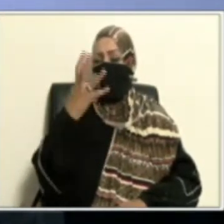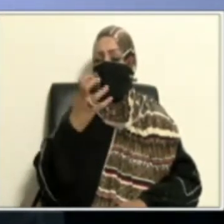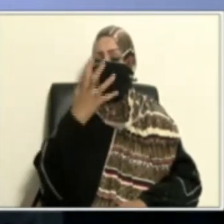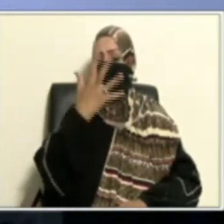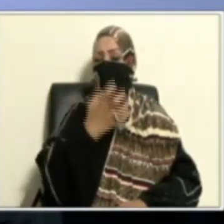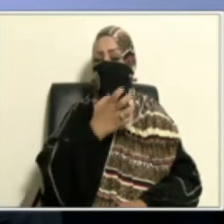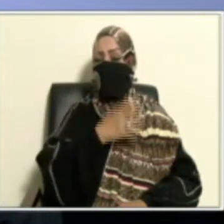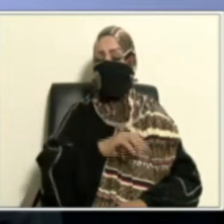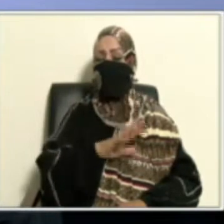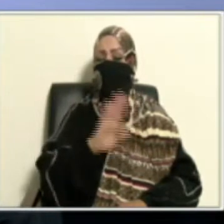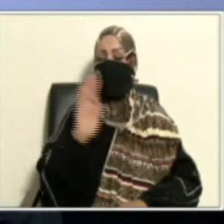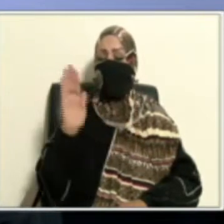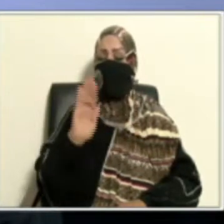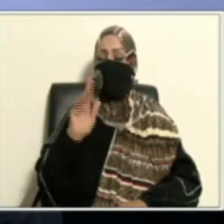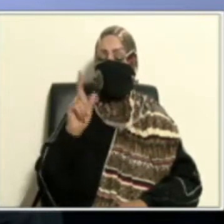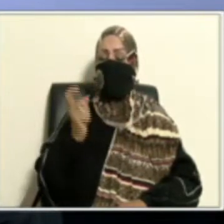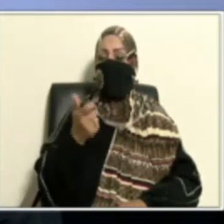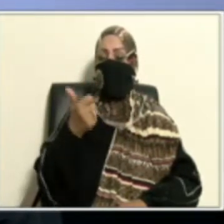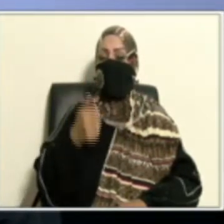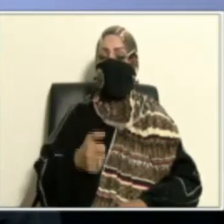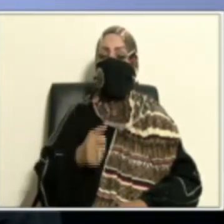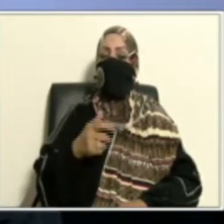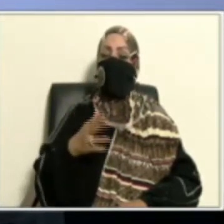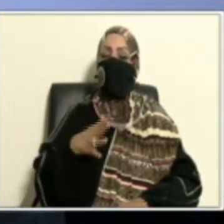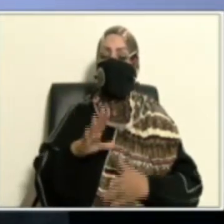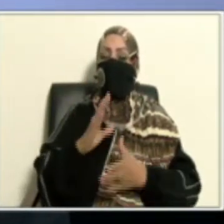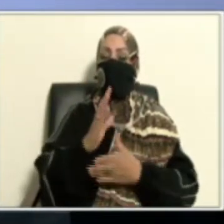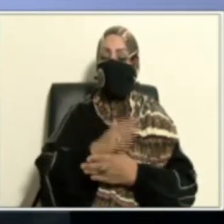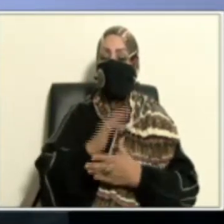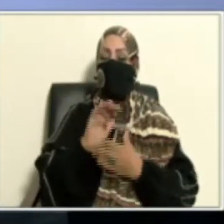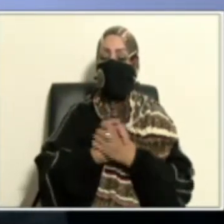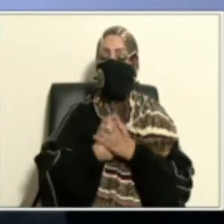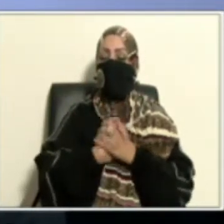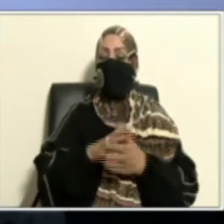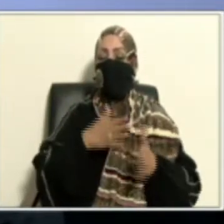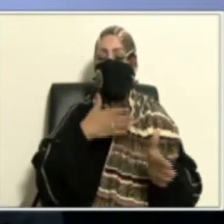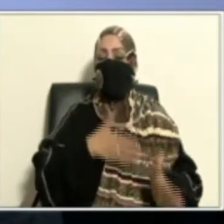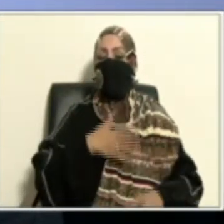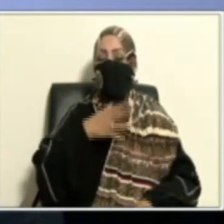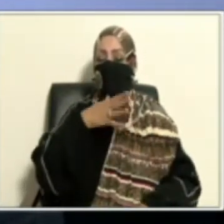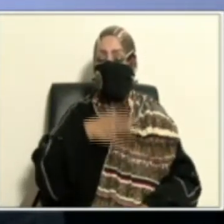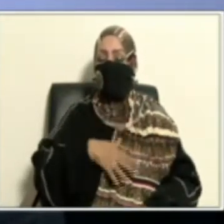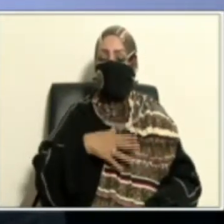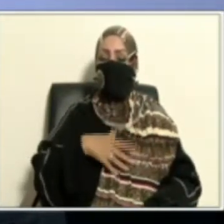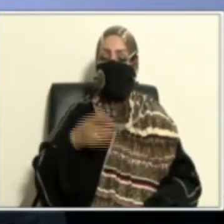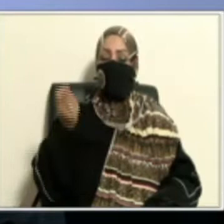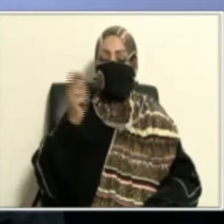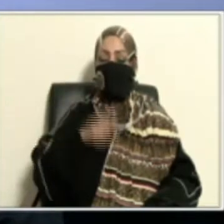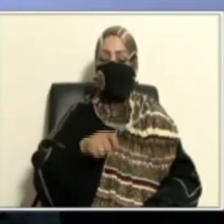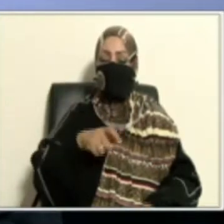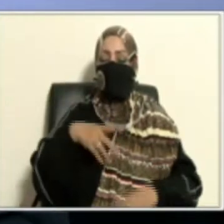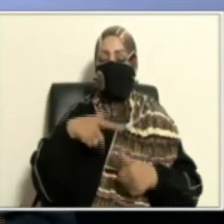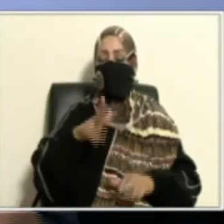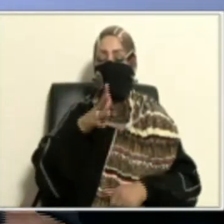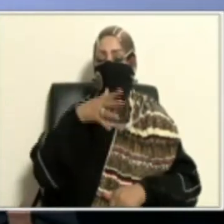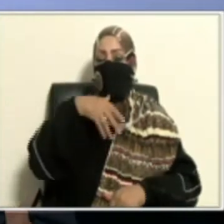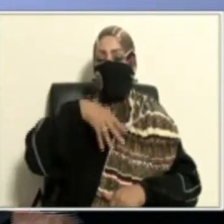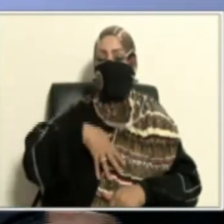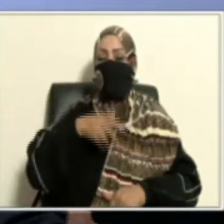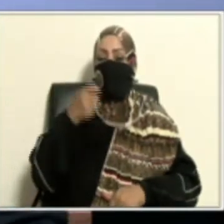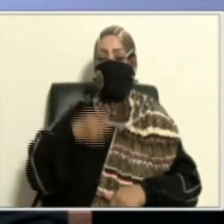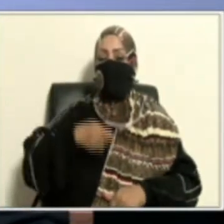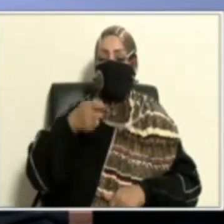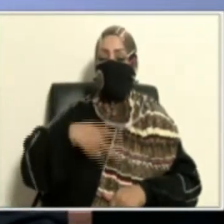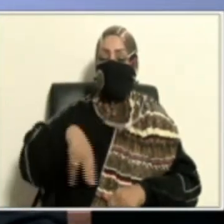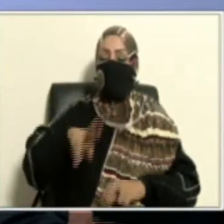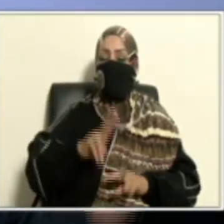صلى الله عليه وسلم قال له إذا بايعت فقل لا خلاب، يعني ما تغشنيش. هذا فعلا الذي لا يجوز